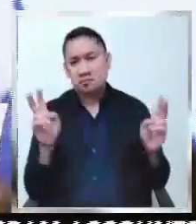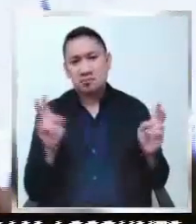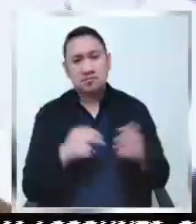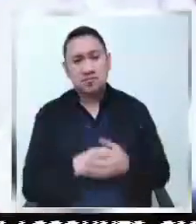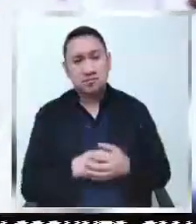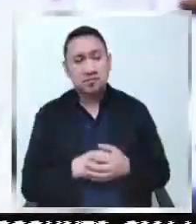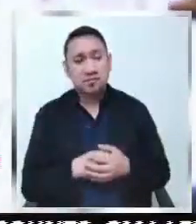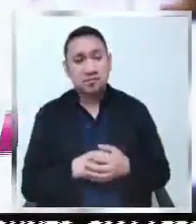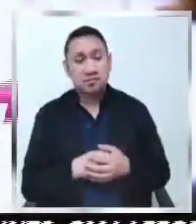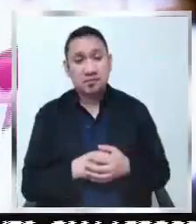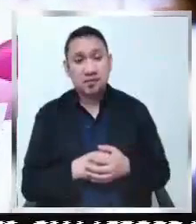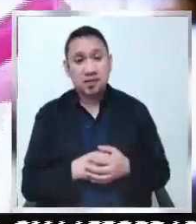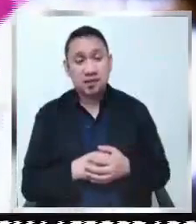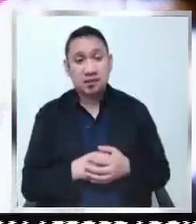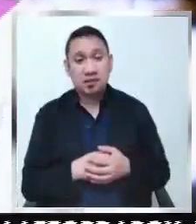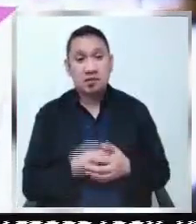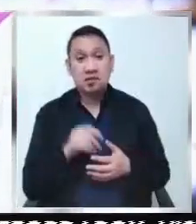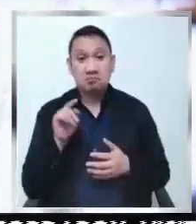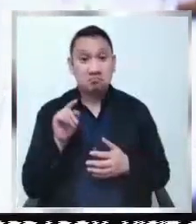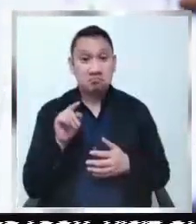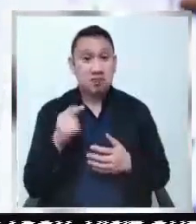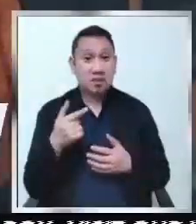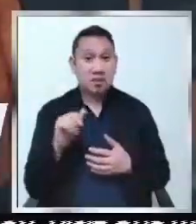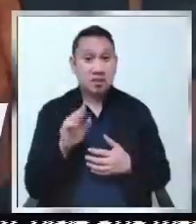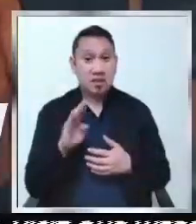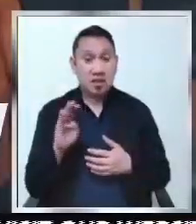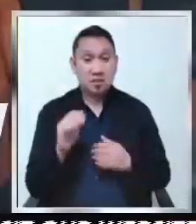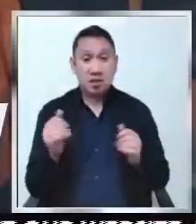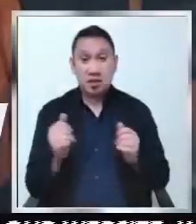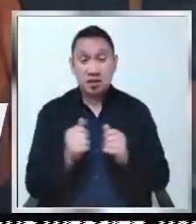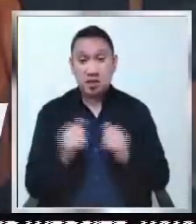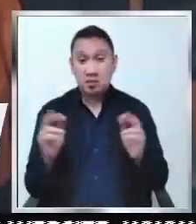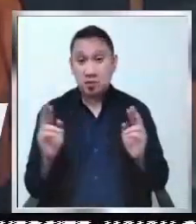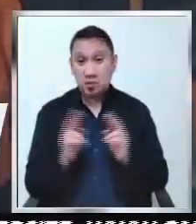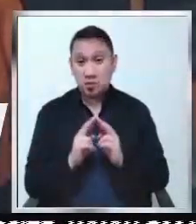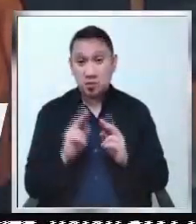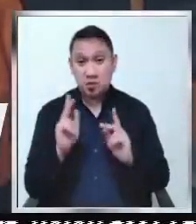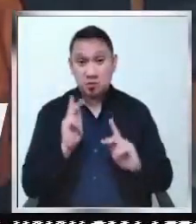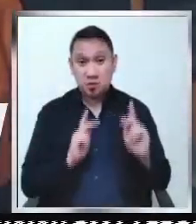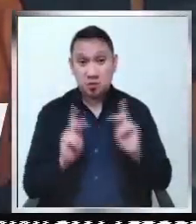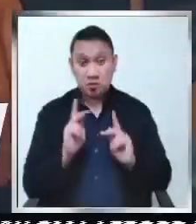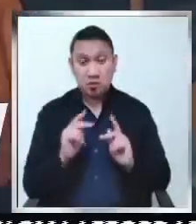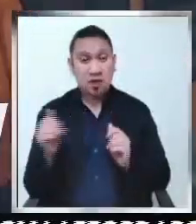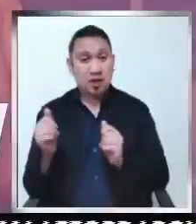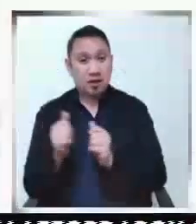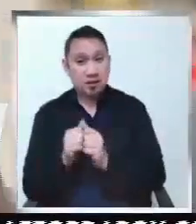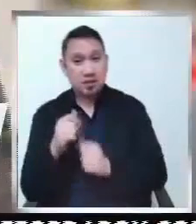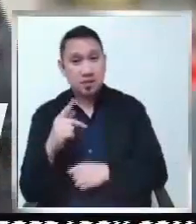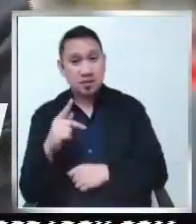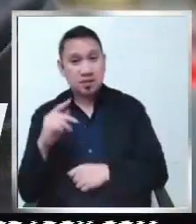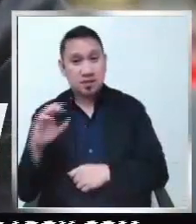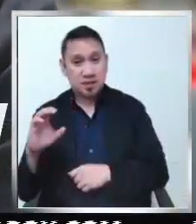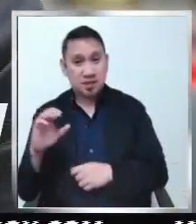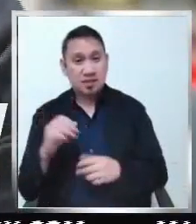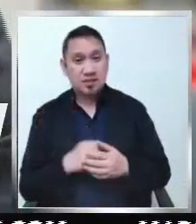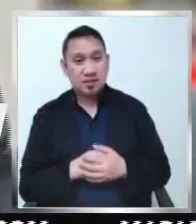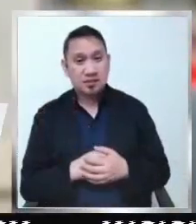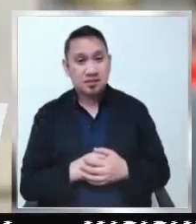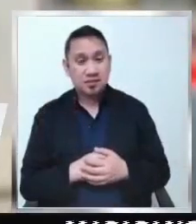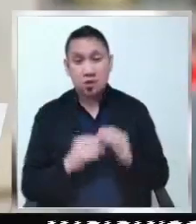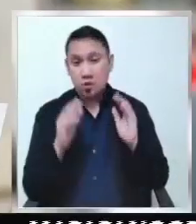na bahagi ng reunion concert nila ni Sharon ang anak nilang si Casey Concepcion. Hopefully makakanta